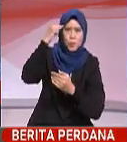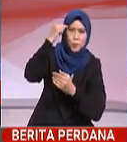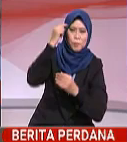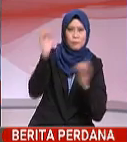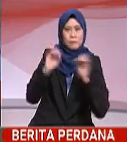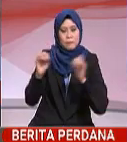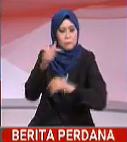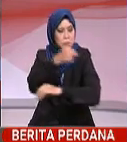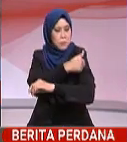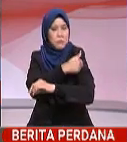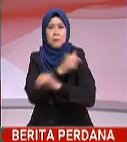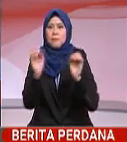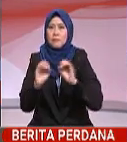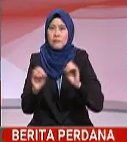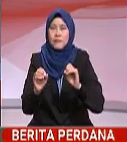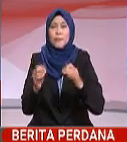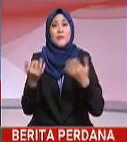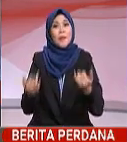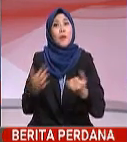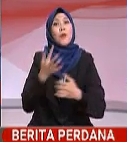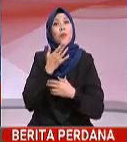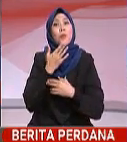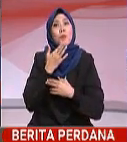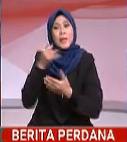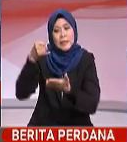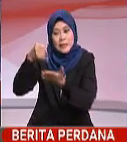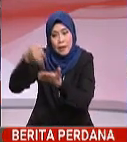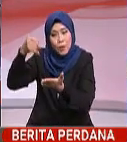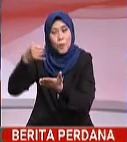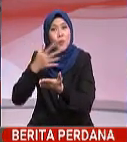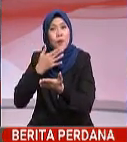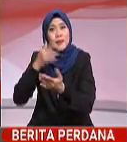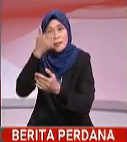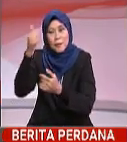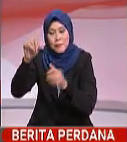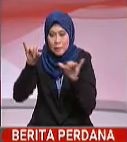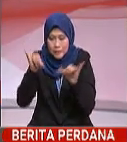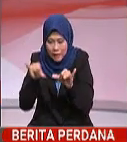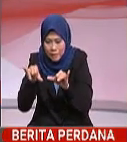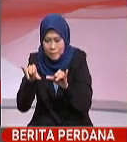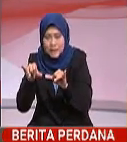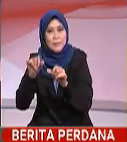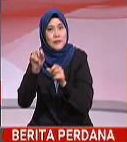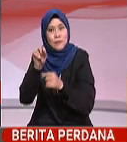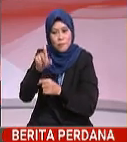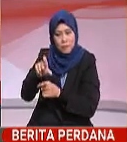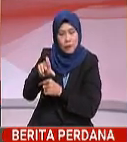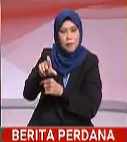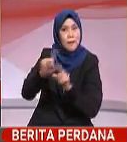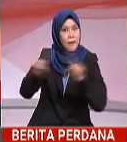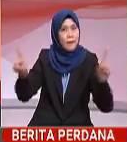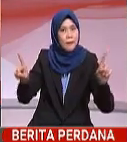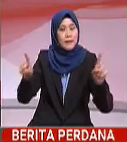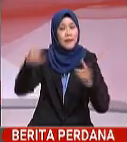lain. Dan jelas KKM, perbezaan warna jarum bermakna saiz lubang berbeza. Jarum digunakan